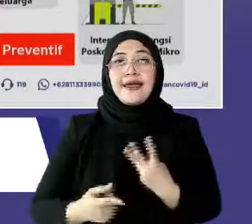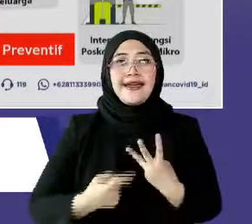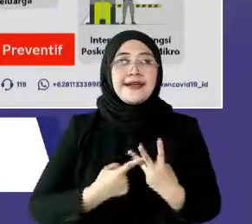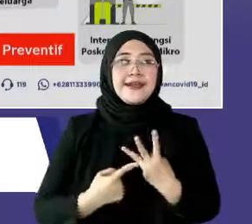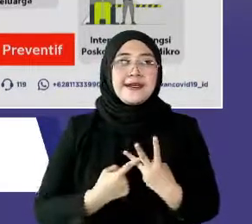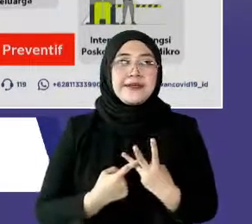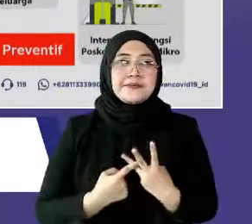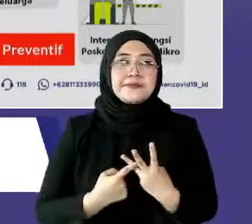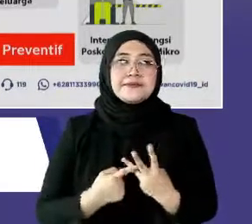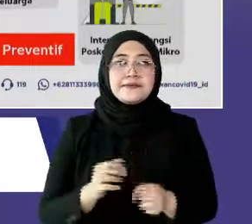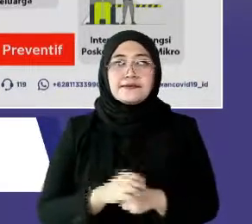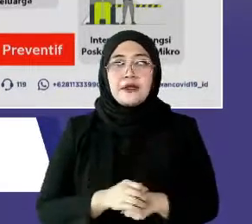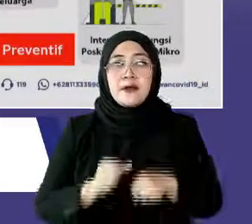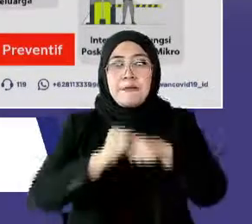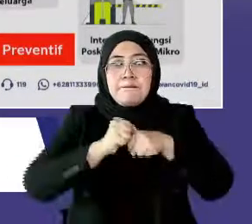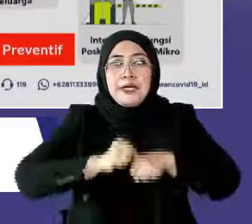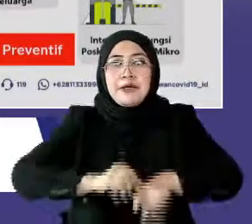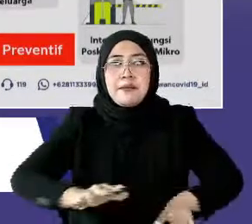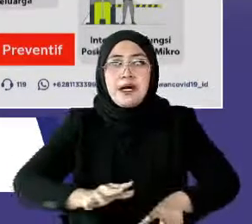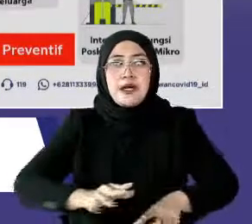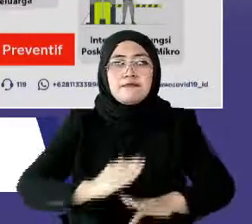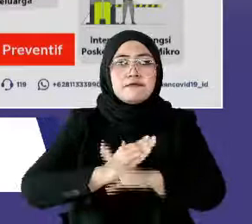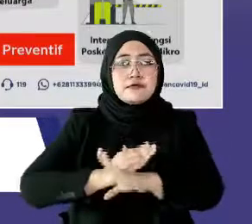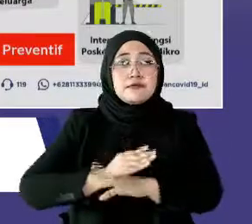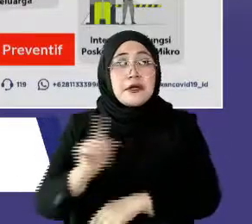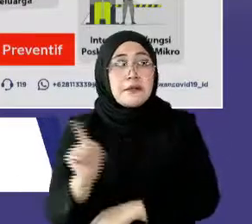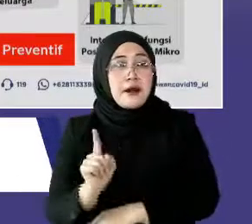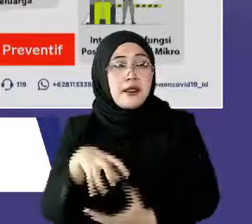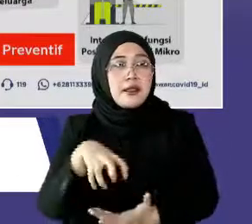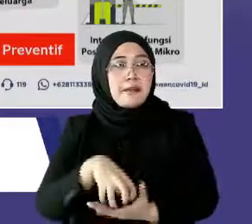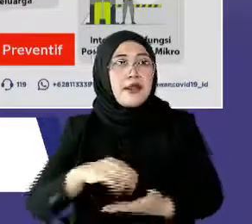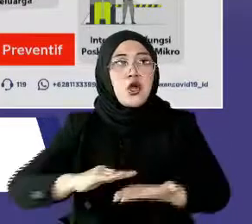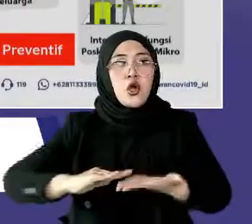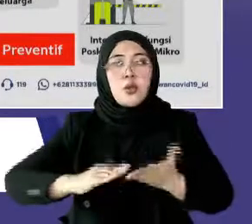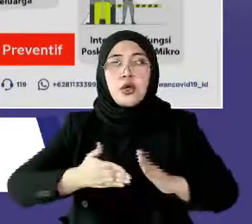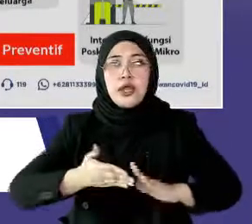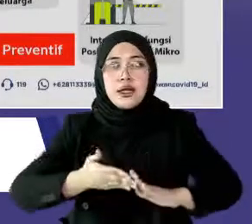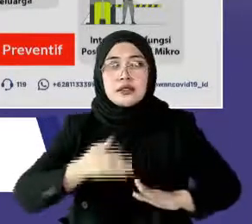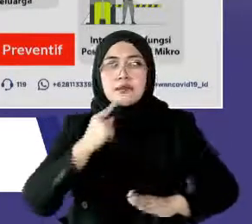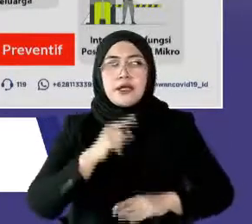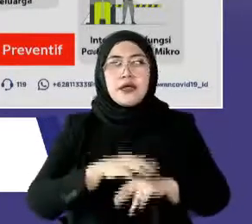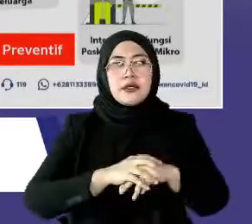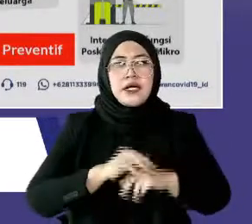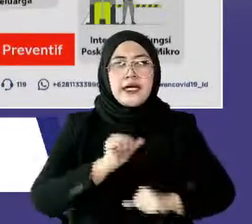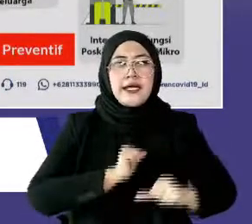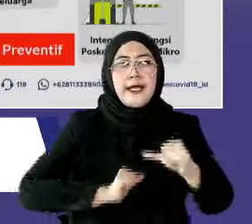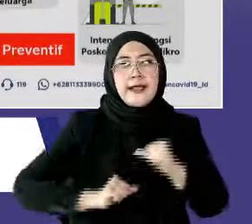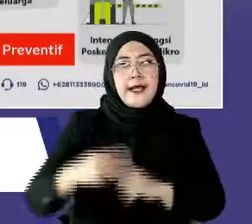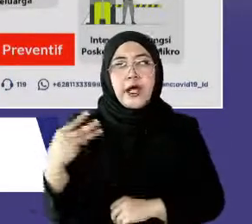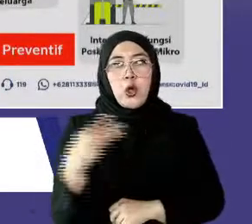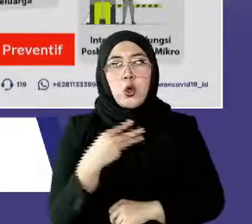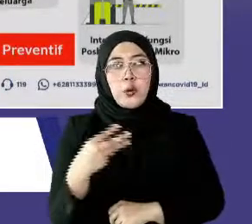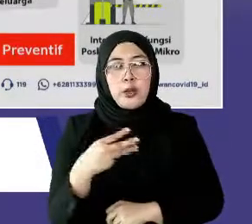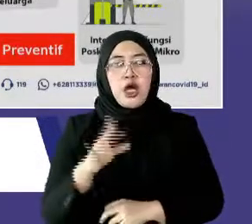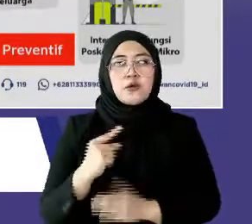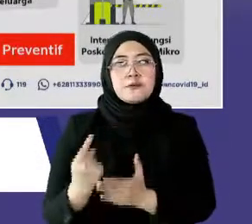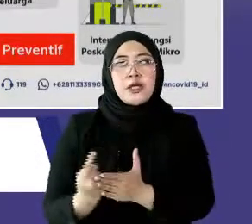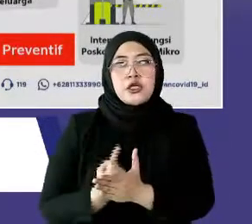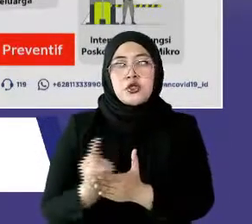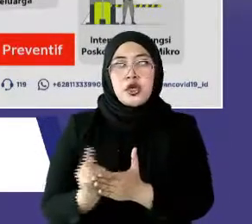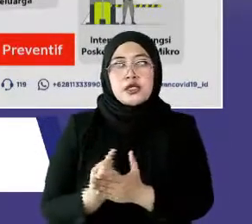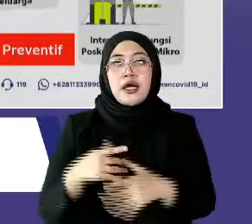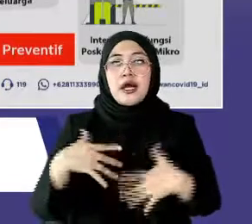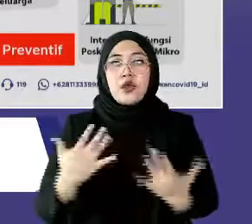adalah mencegah penularan di komunitas berupa pemantauan kegiatan ekonomi isolasi dan